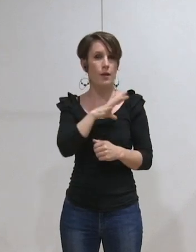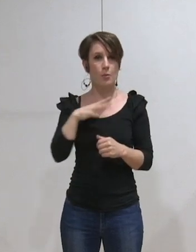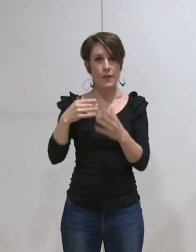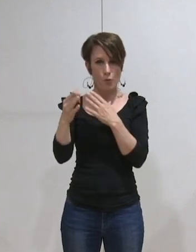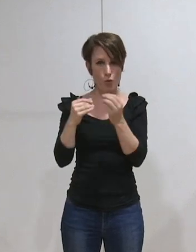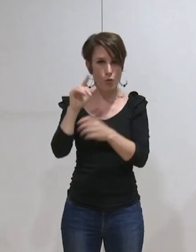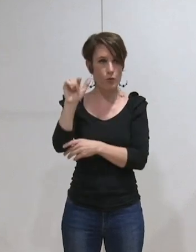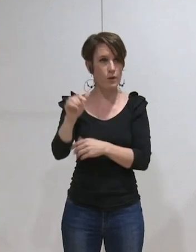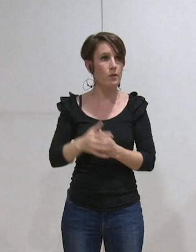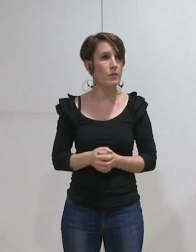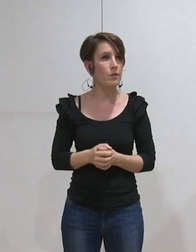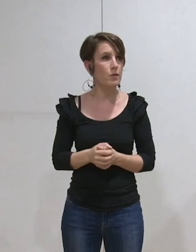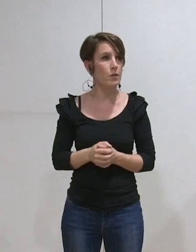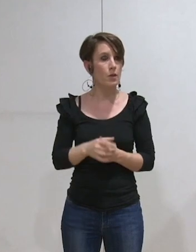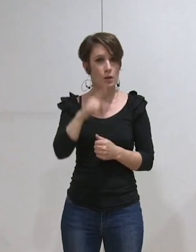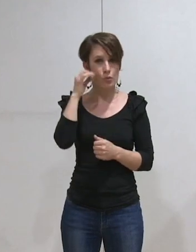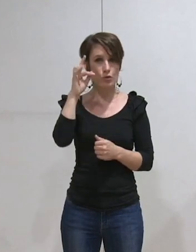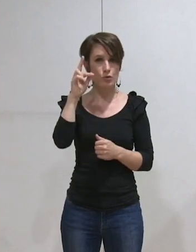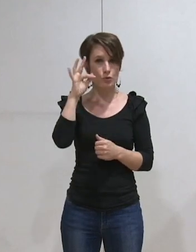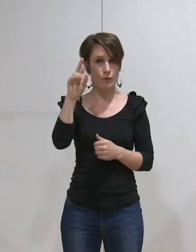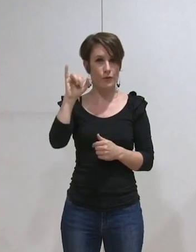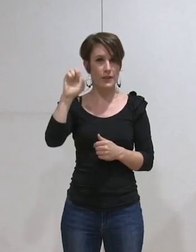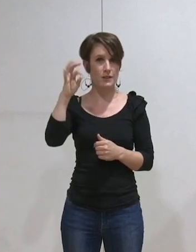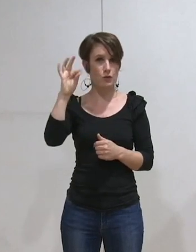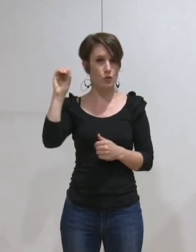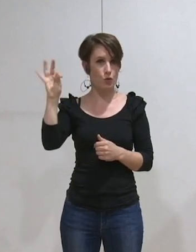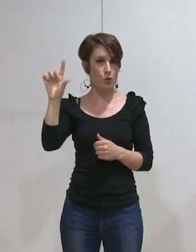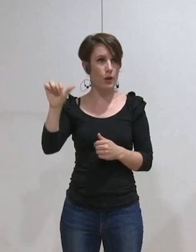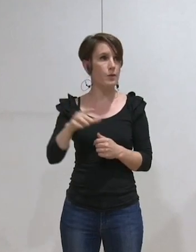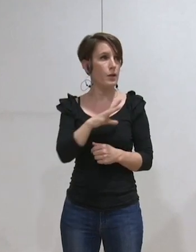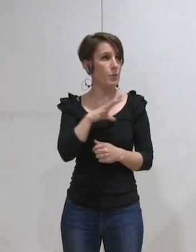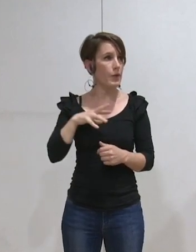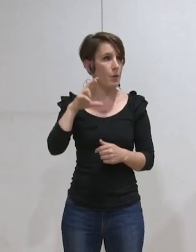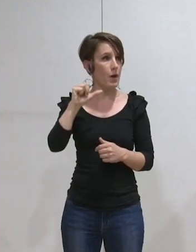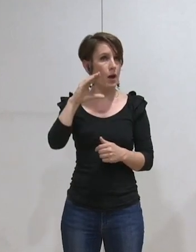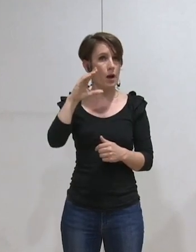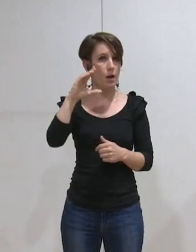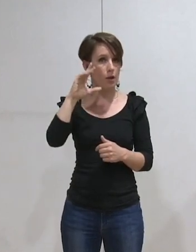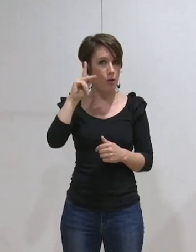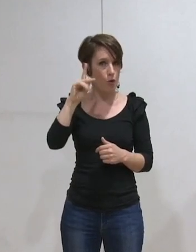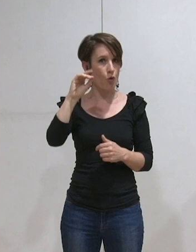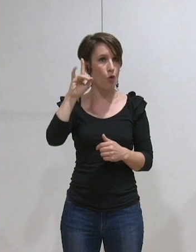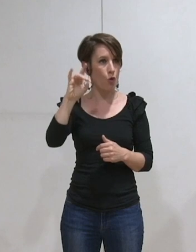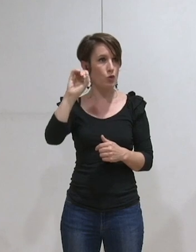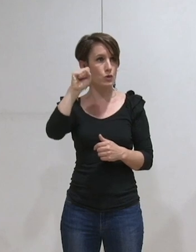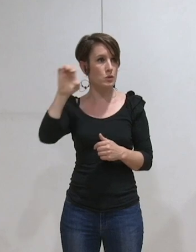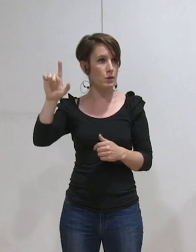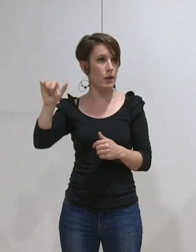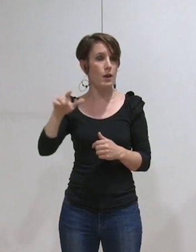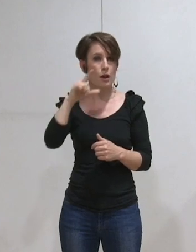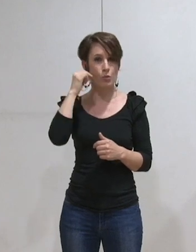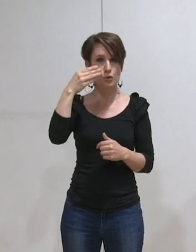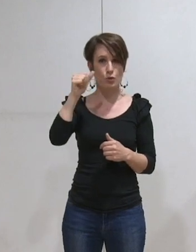présent fristo Vincent présent racose Catherine présent balb Fabien présent